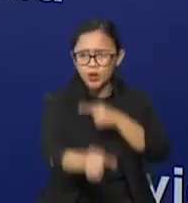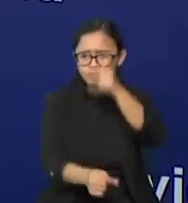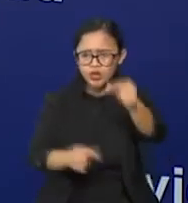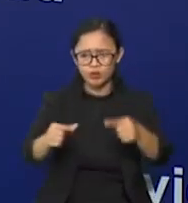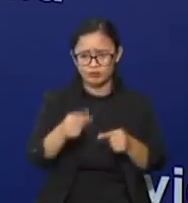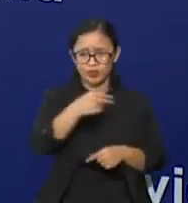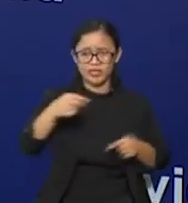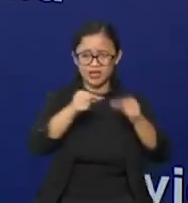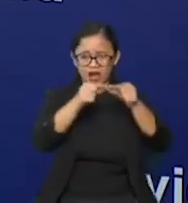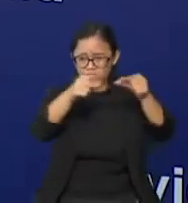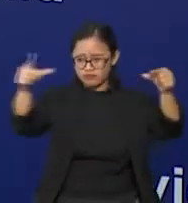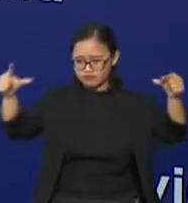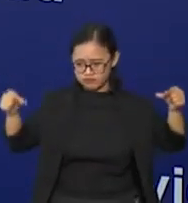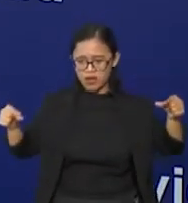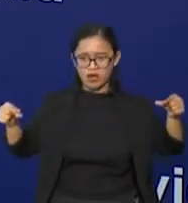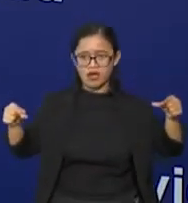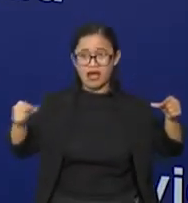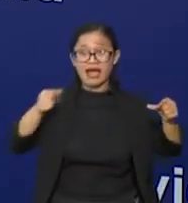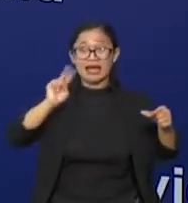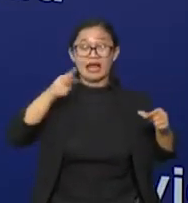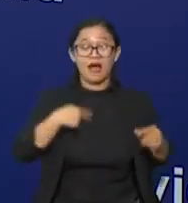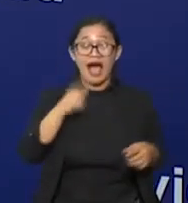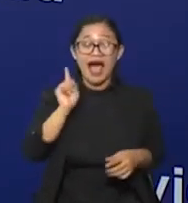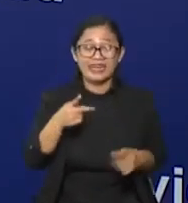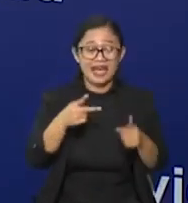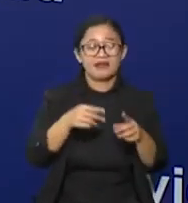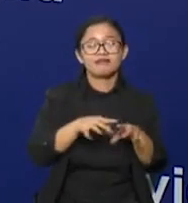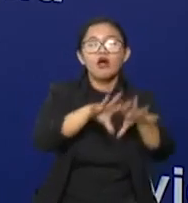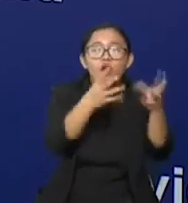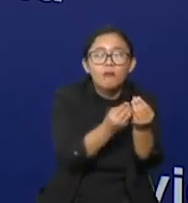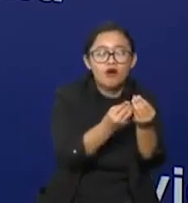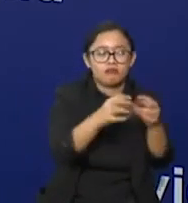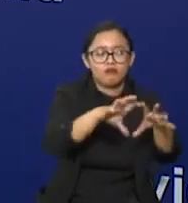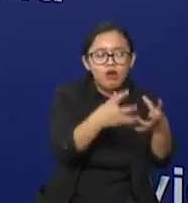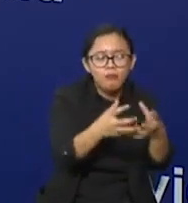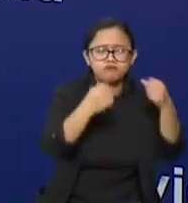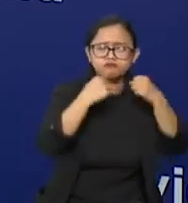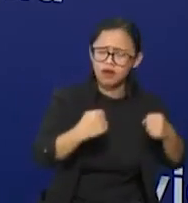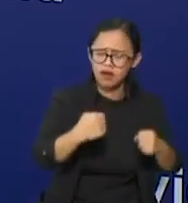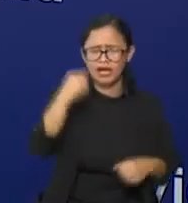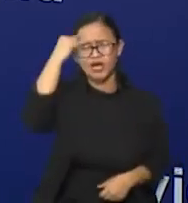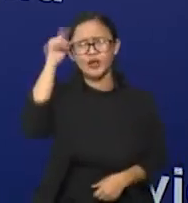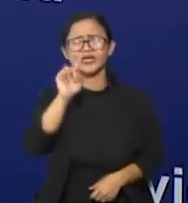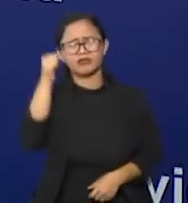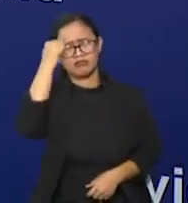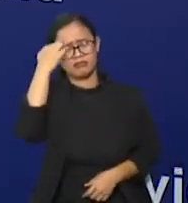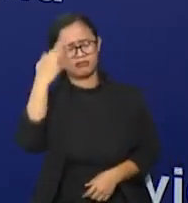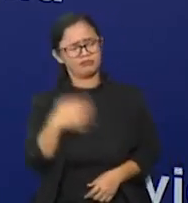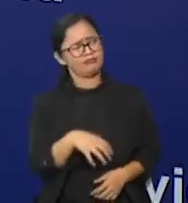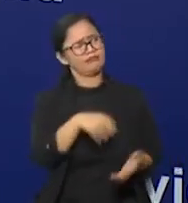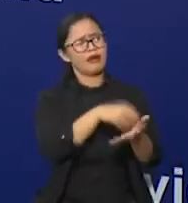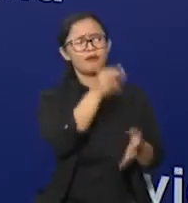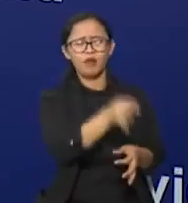kita bicara Herti Minutes seandainya sampai terjadi Mari kita berpikir logika gimana caranya ya Antar pulau-pulaunya